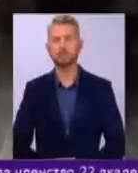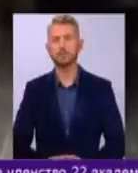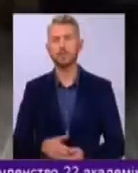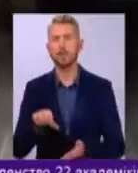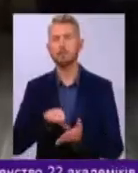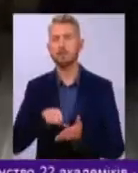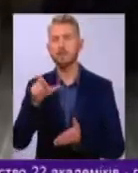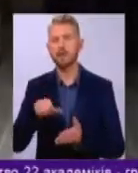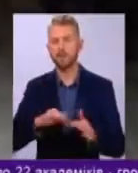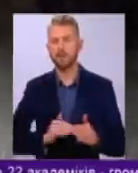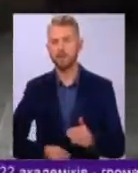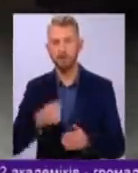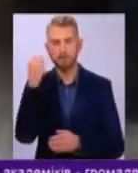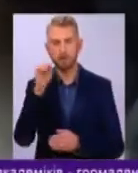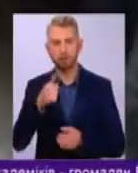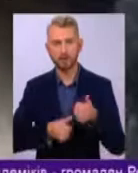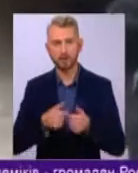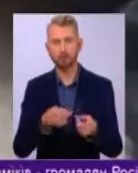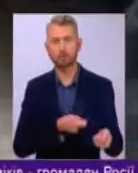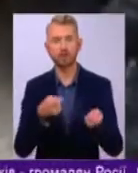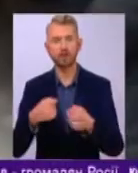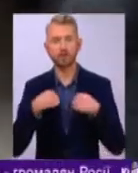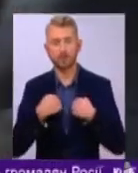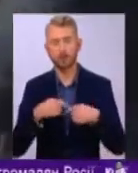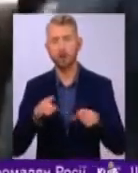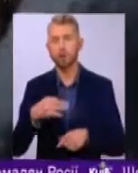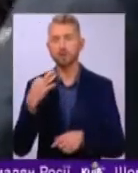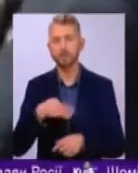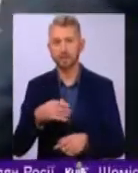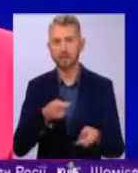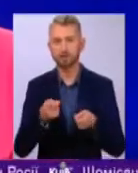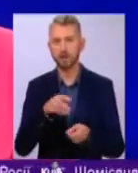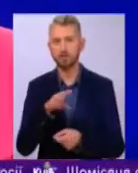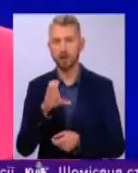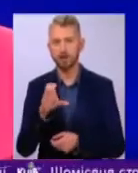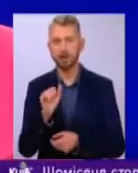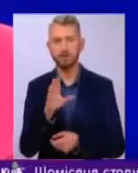тендеру з постачання рюкзаків, а також син керівника МВС Олександр Аваков.